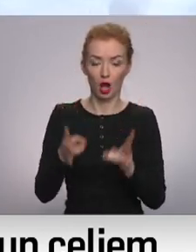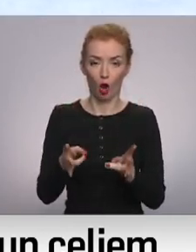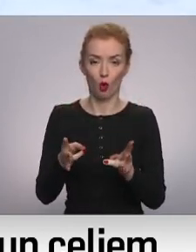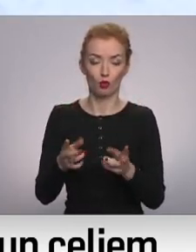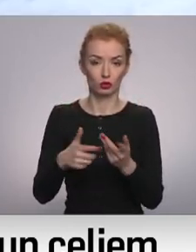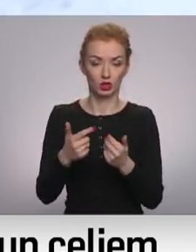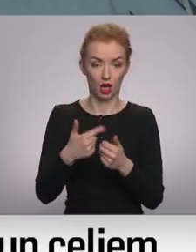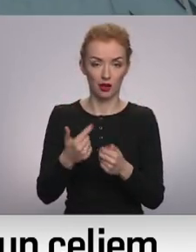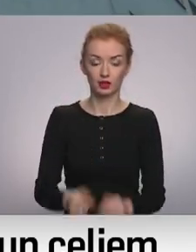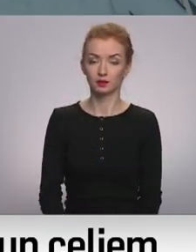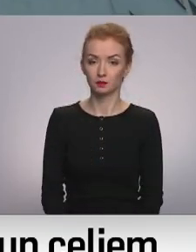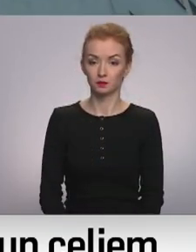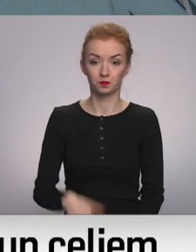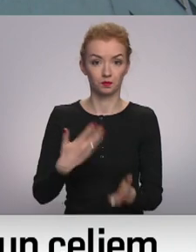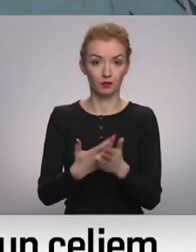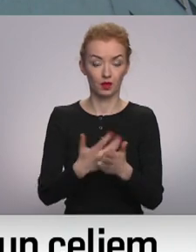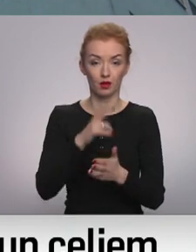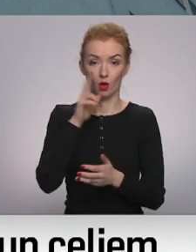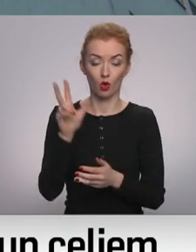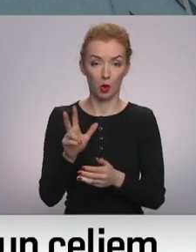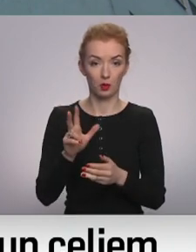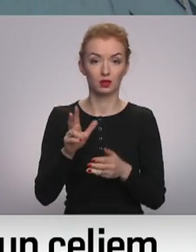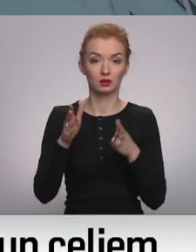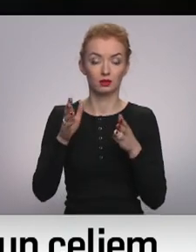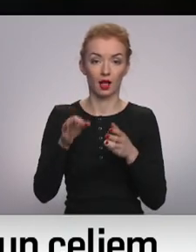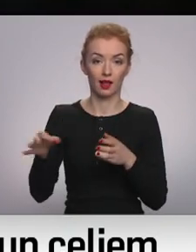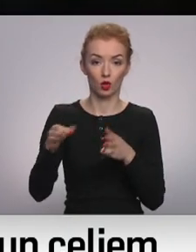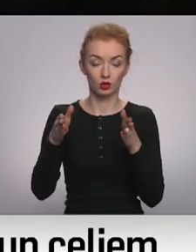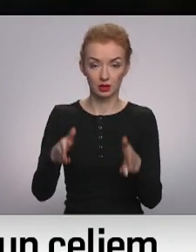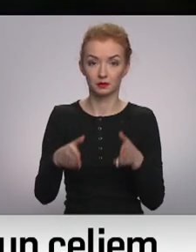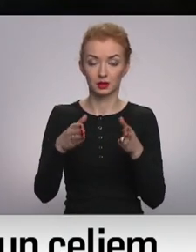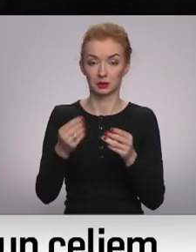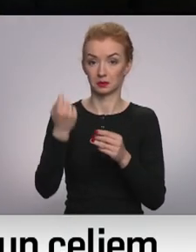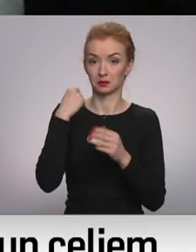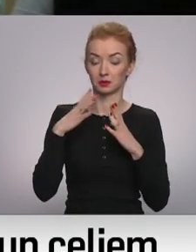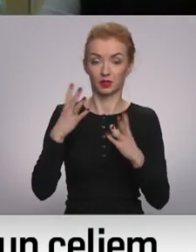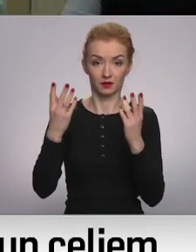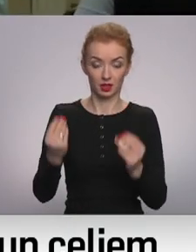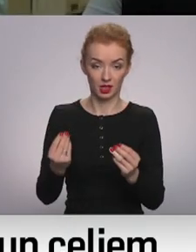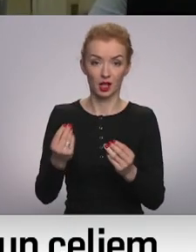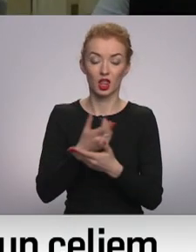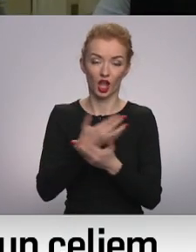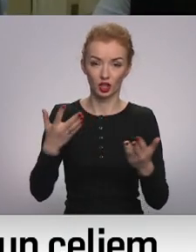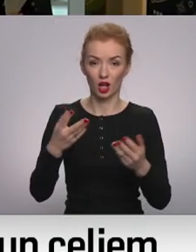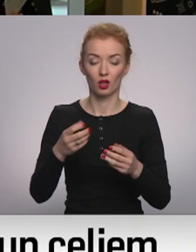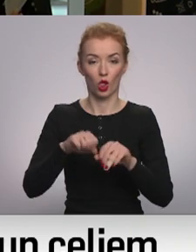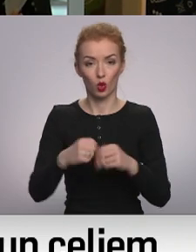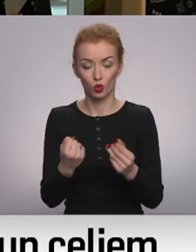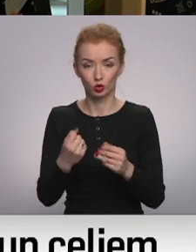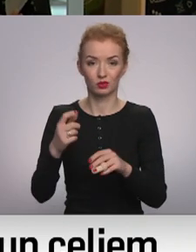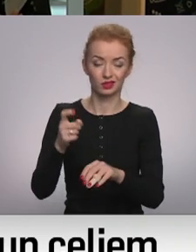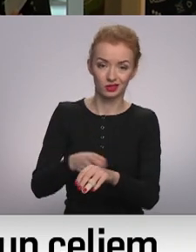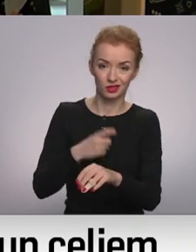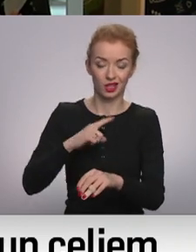gūšanas gadījumu skaits. Piemēram, Daugavpils reģionālajā slimnīcā izvadītajās brīvdienās, gūstot dažādus lūzumus, brūces